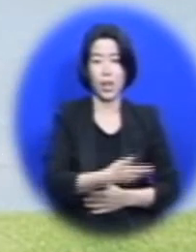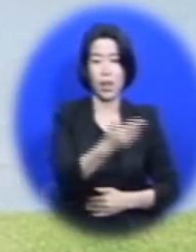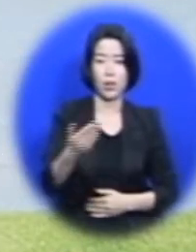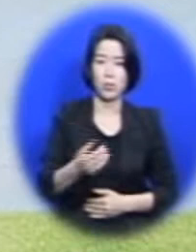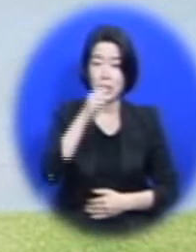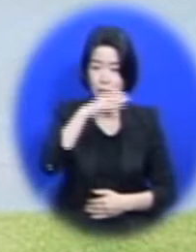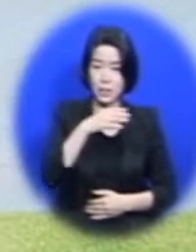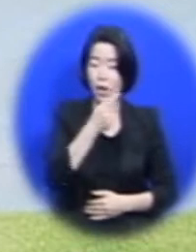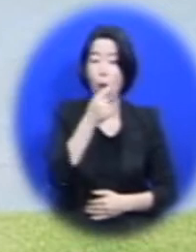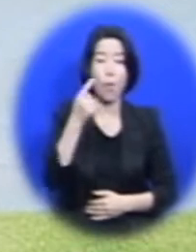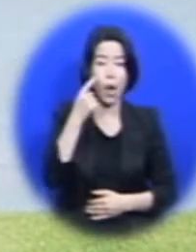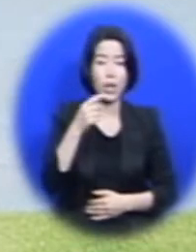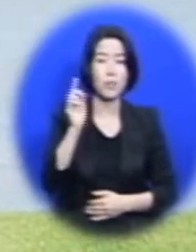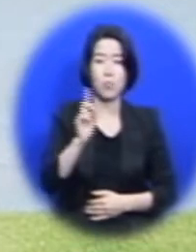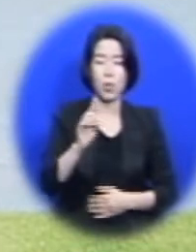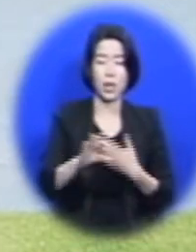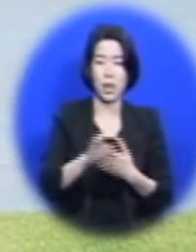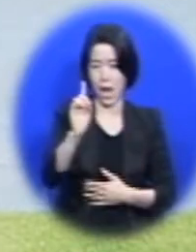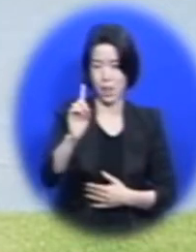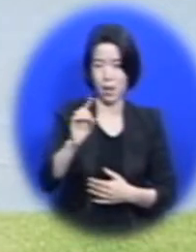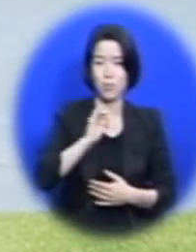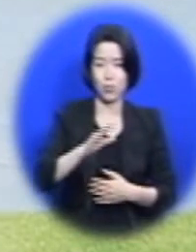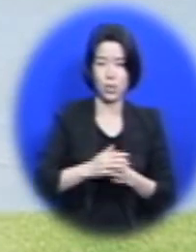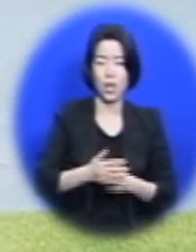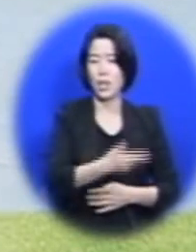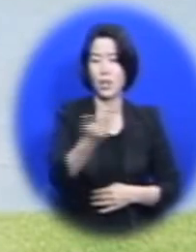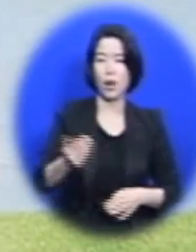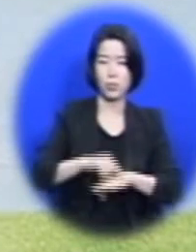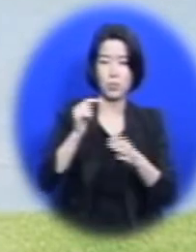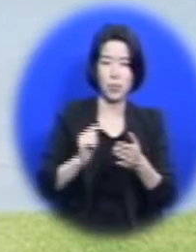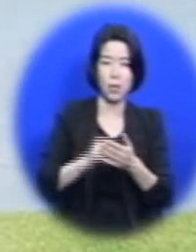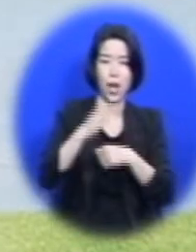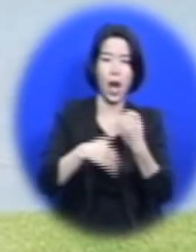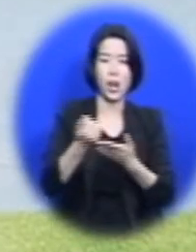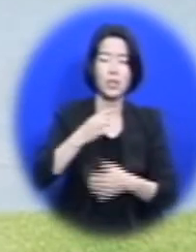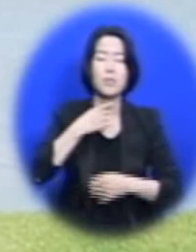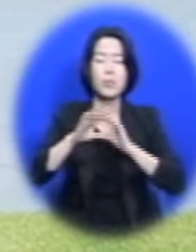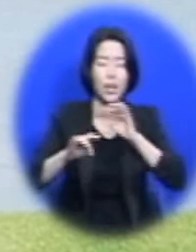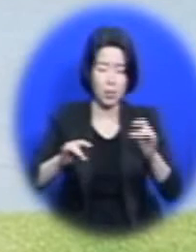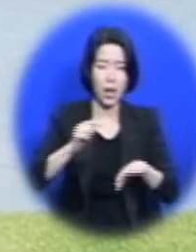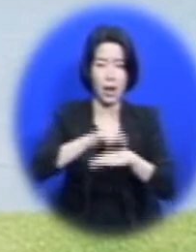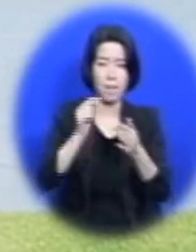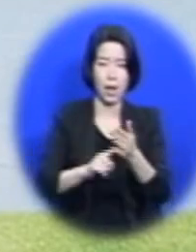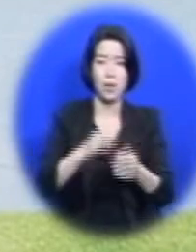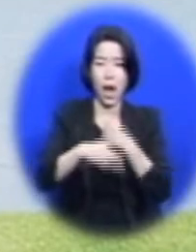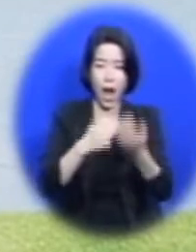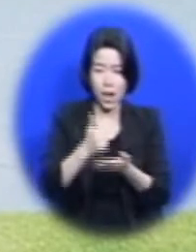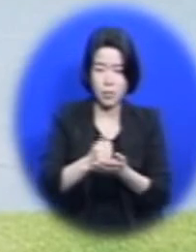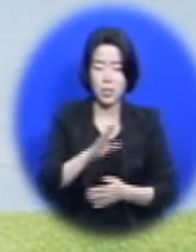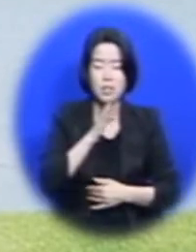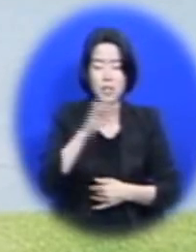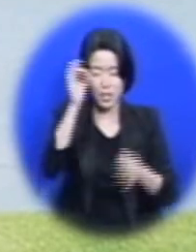여러분이 그저 확인할 것은 하나밖에 없는데 그것은 여러분의 마음에 하나님을 갈망하는 마음, 하나님을 진짜 찾는